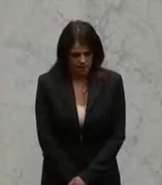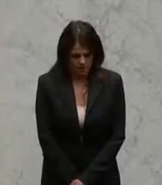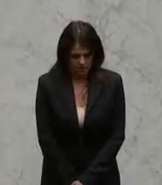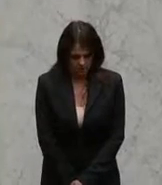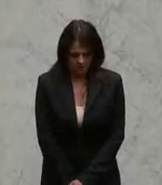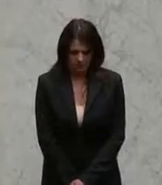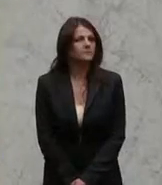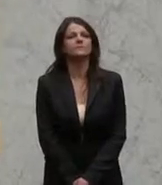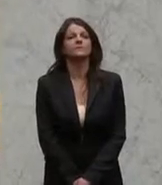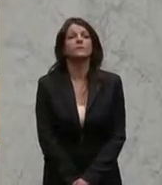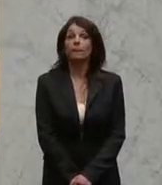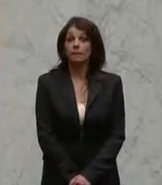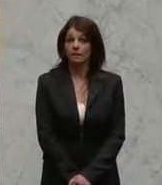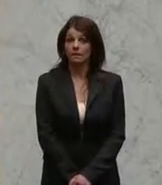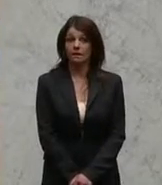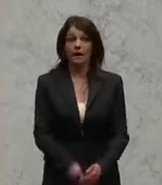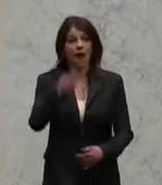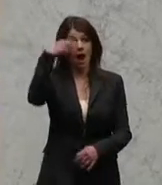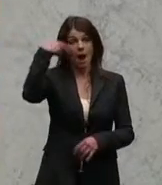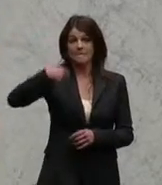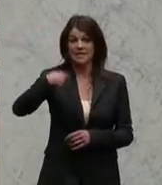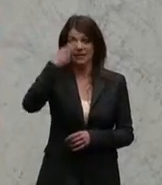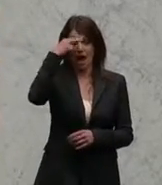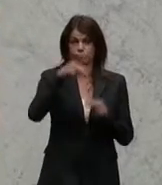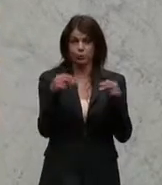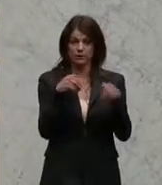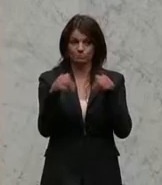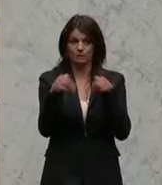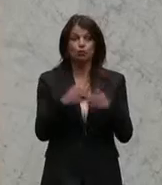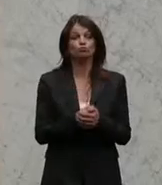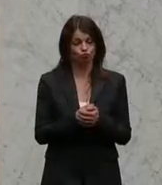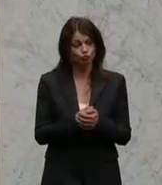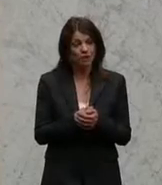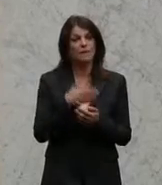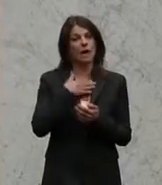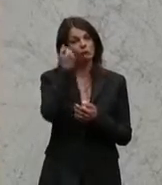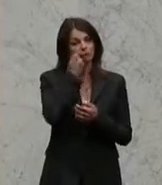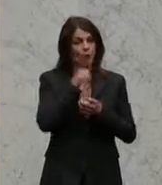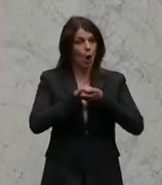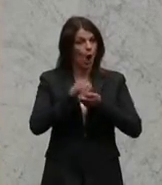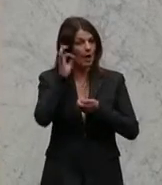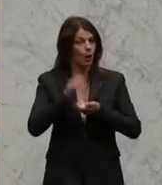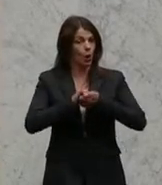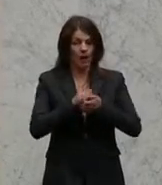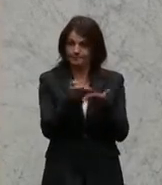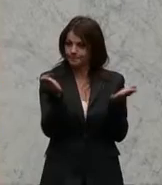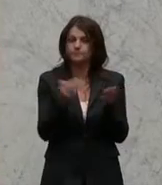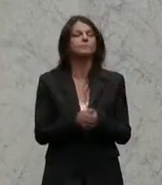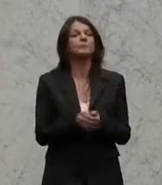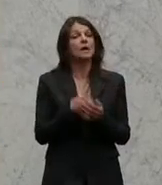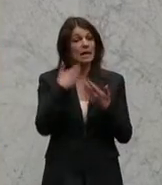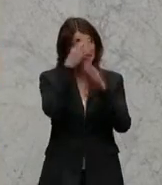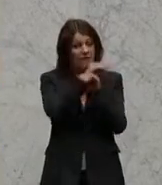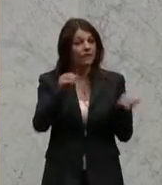An Bord Gabriel Obernosterer, ÖVP. Herr Präsident, Herr Bundesminister, meine lieben Kolleginnen und Kollegen, meine